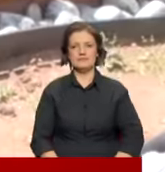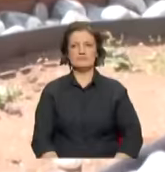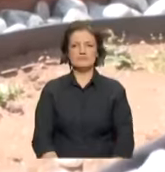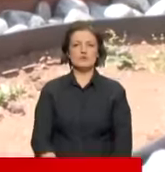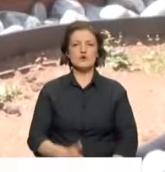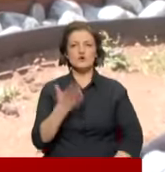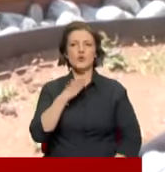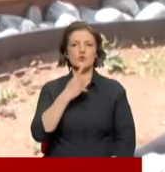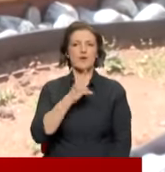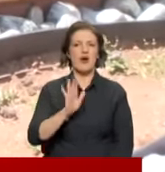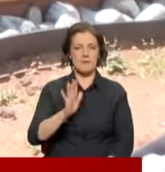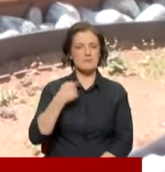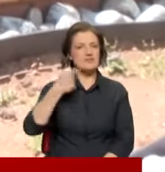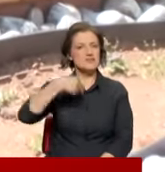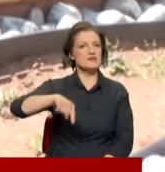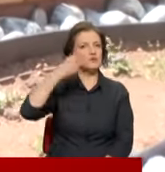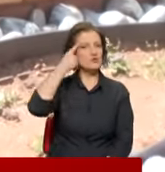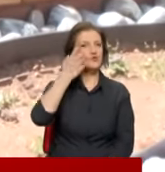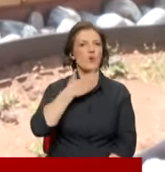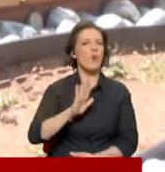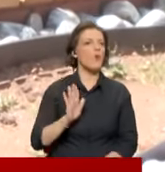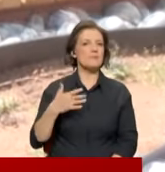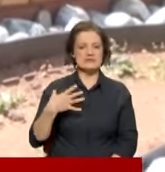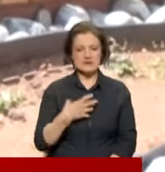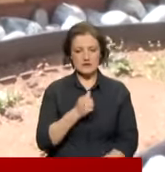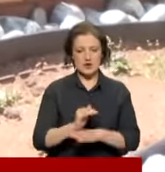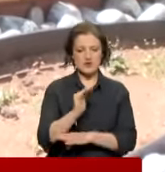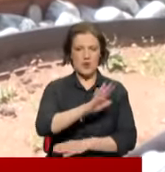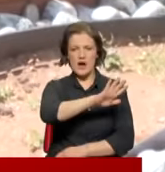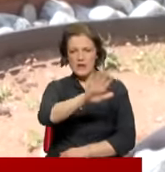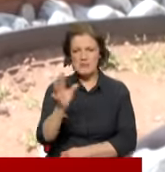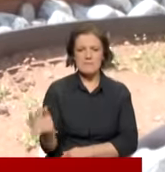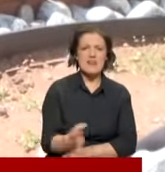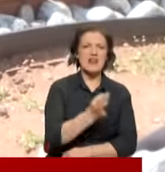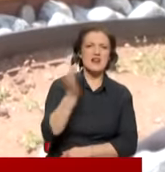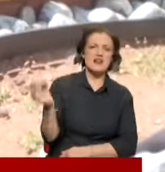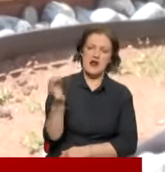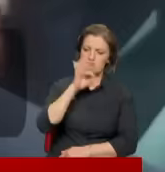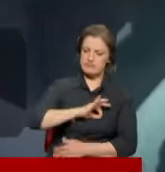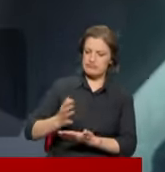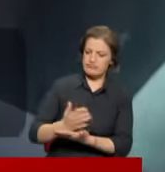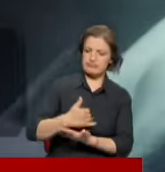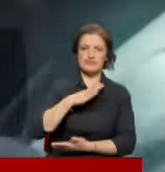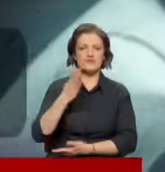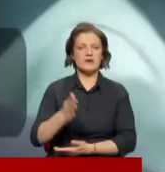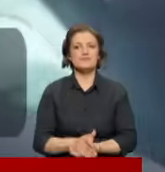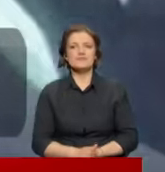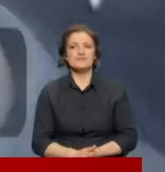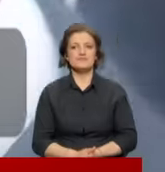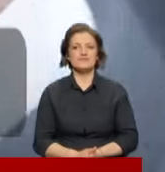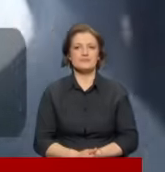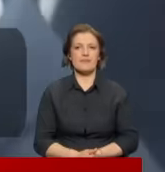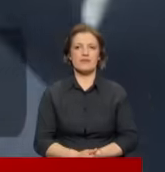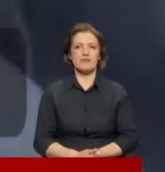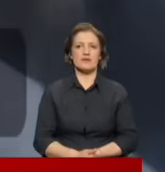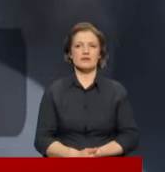İşte yok diyorlar ama bizi düşünmüyorlar işte. Biz sıkıntı yaşıyoruz. Hepsinin milyarlarca kazancı var. Eski Hazine ve Maliye Bakanı